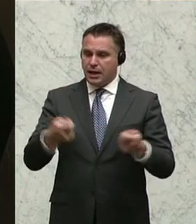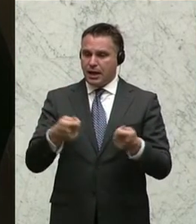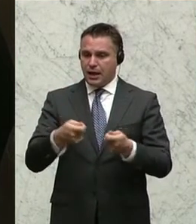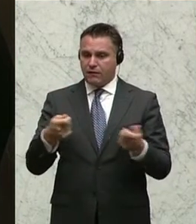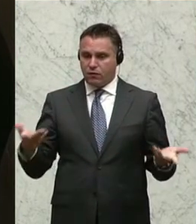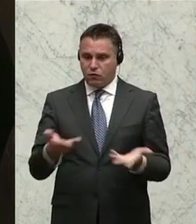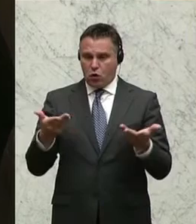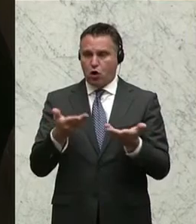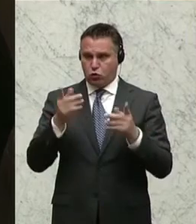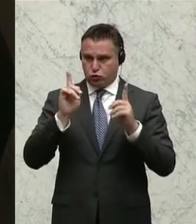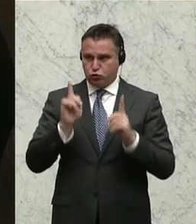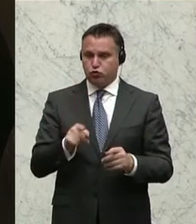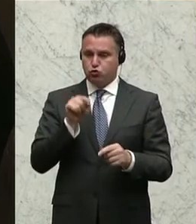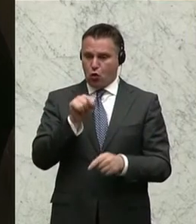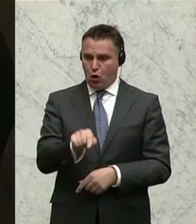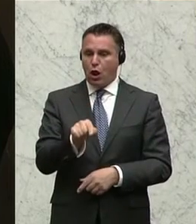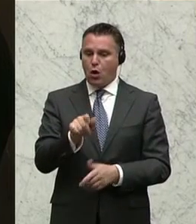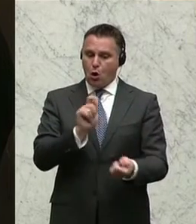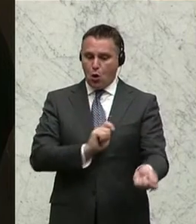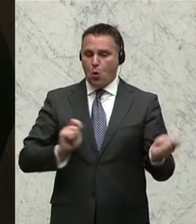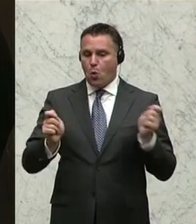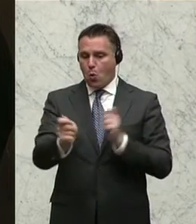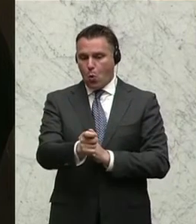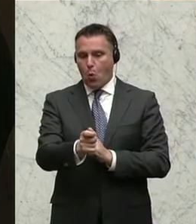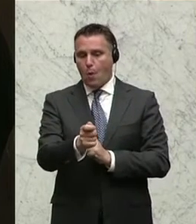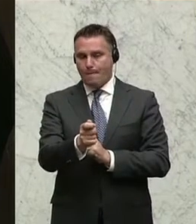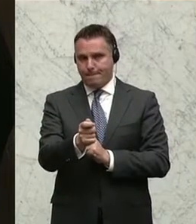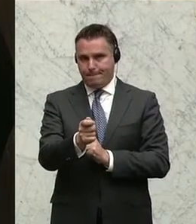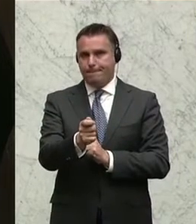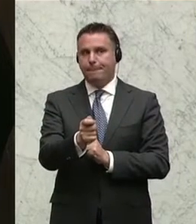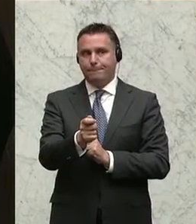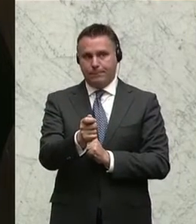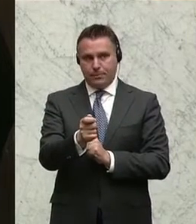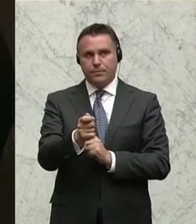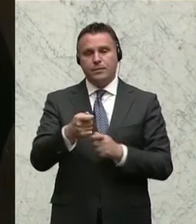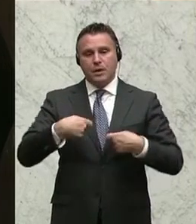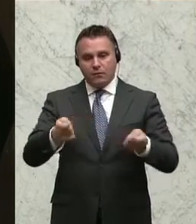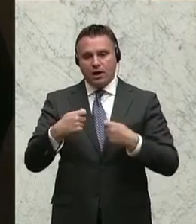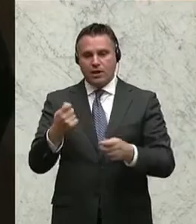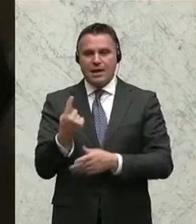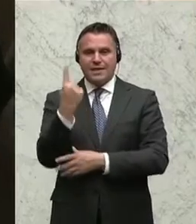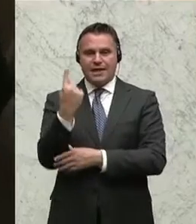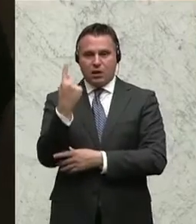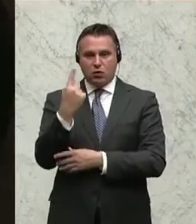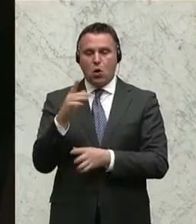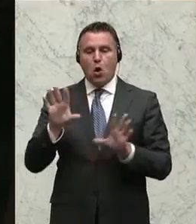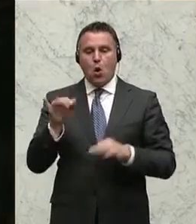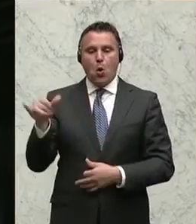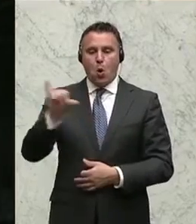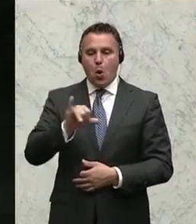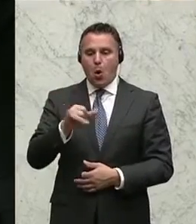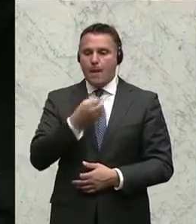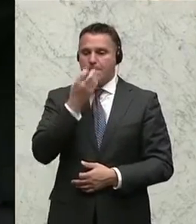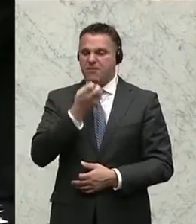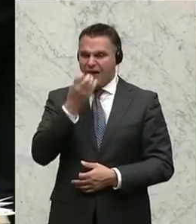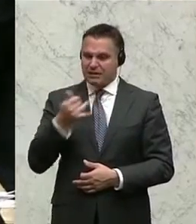Investitionsförderung für die Umrüstung auf oder den Neukauf von Traktoren mit Pflanzen Fossilölantrieb damals